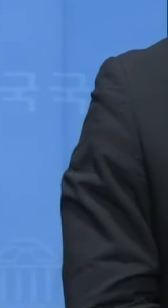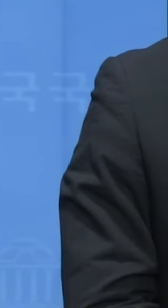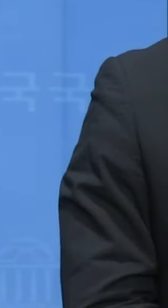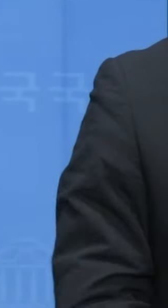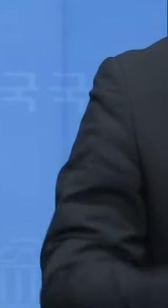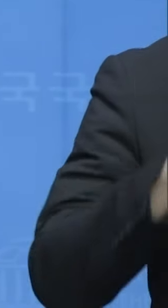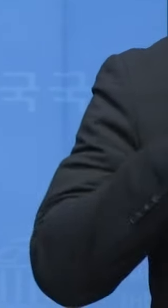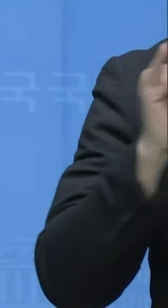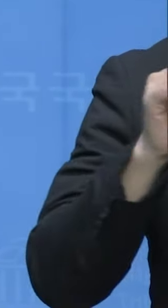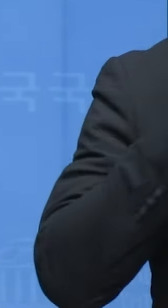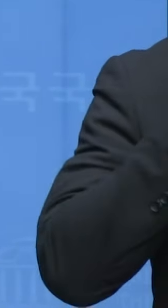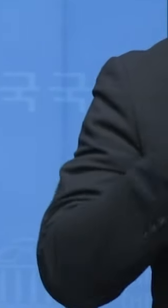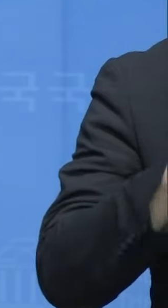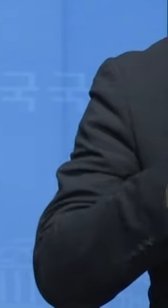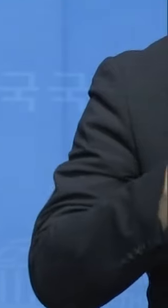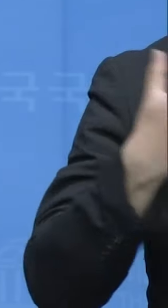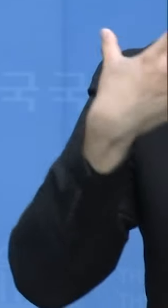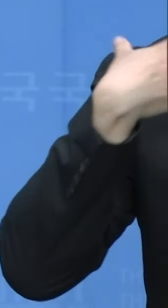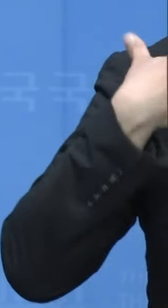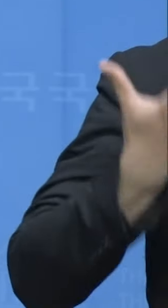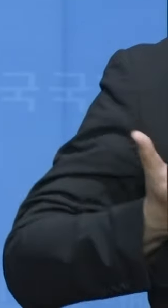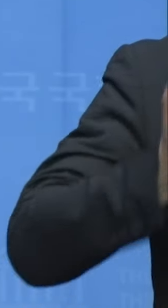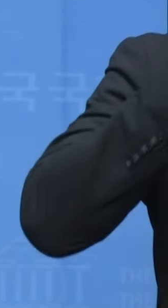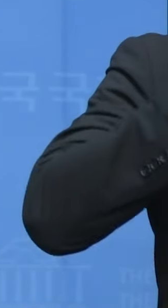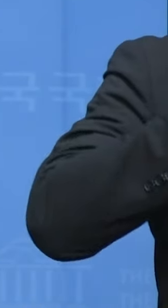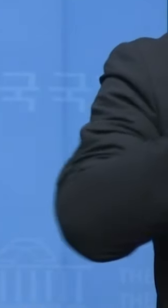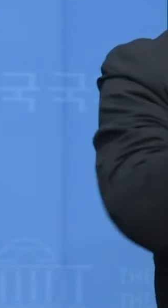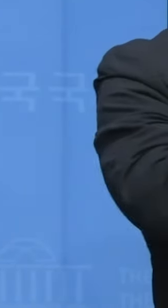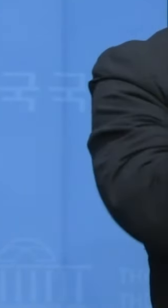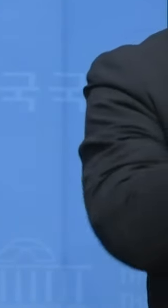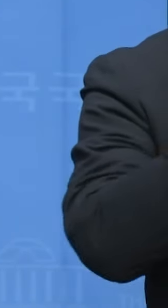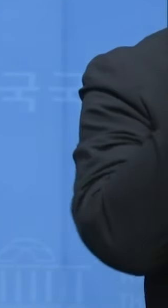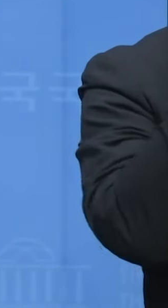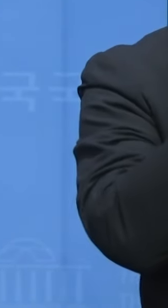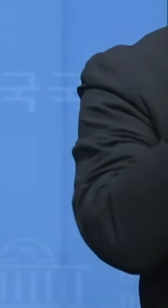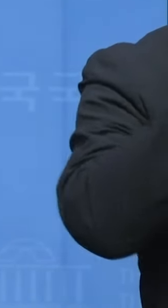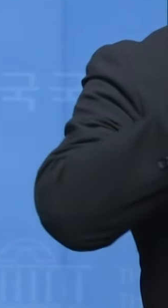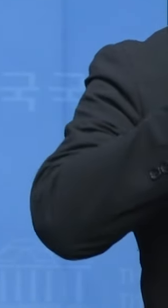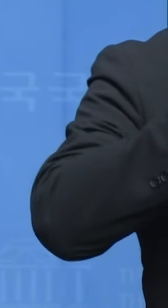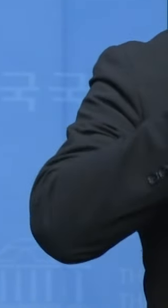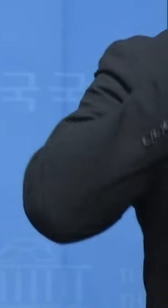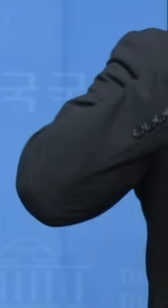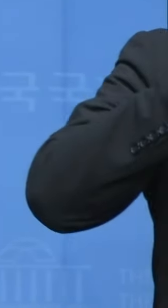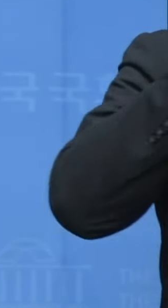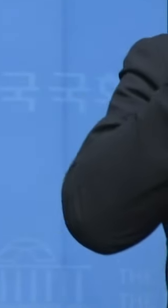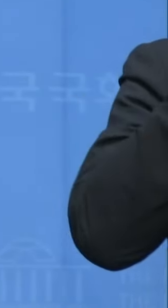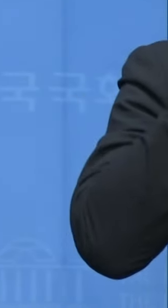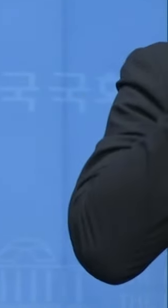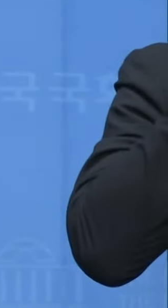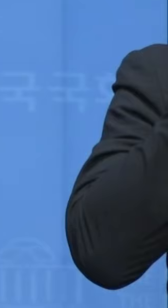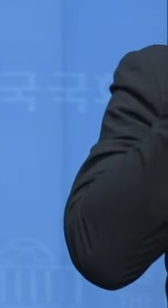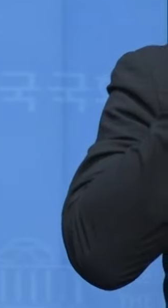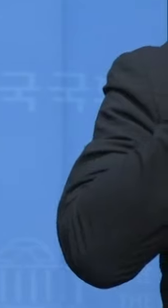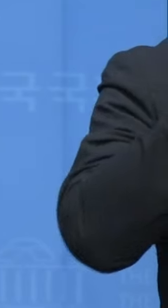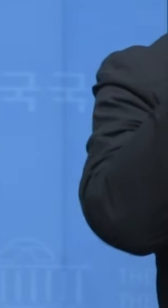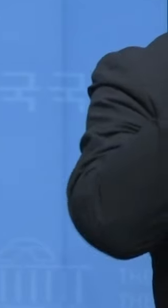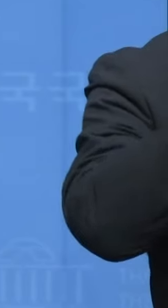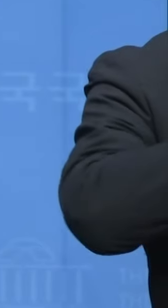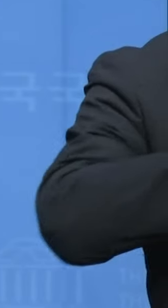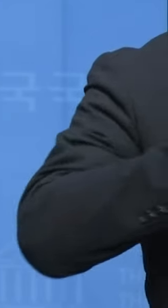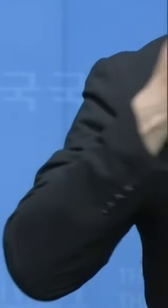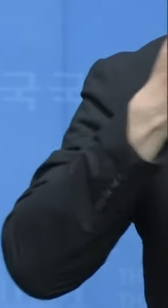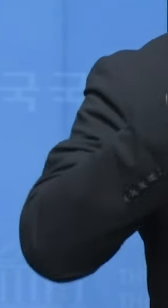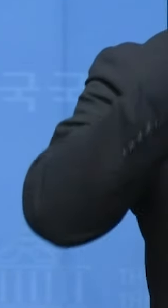국민을 대신하여 김건희 여사에 대한 검찰의 수사의 외압이 없는지 충실히 수사 가 진척되고 있는지